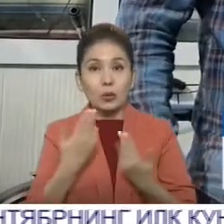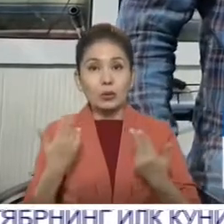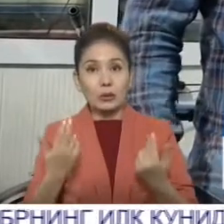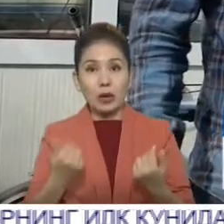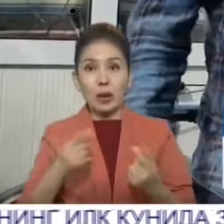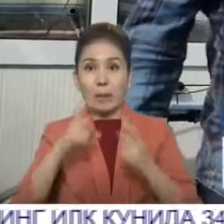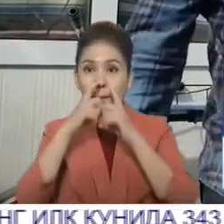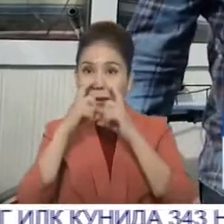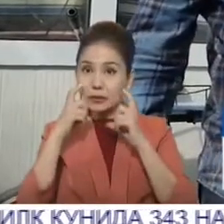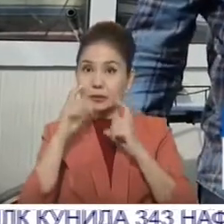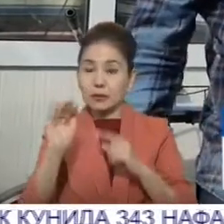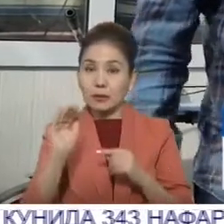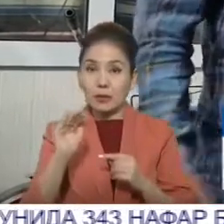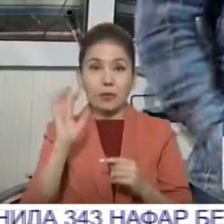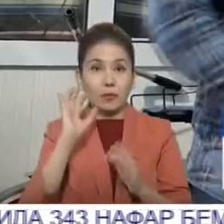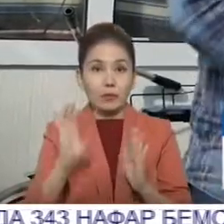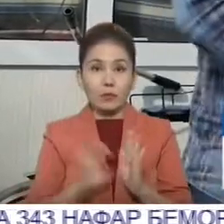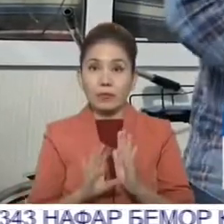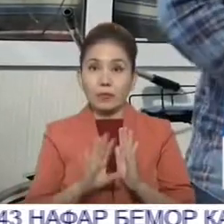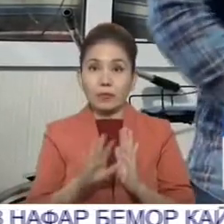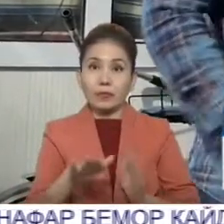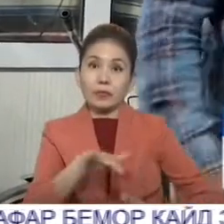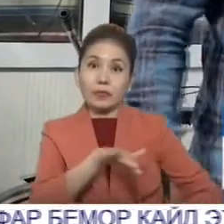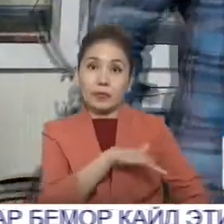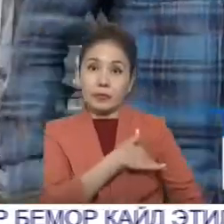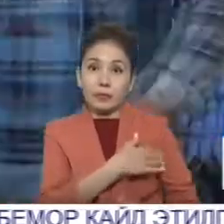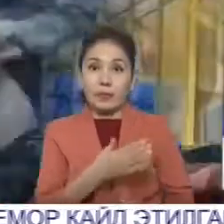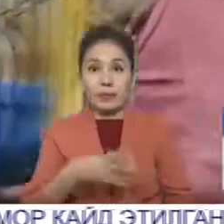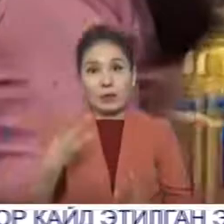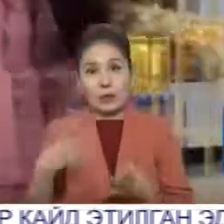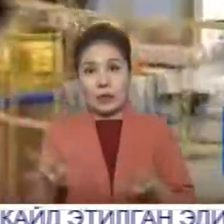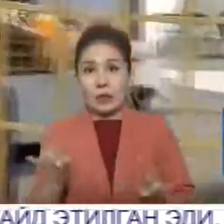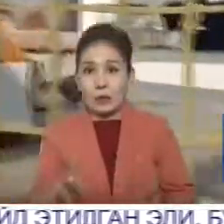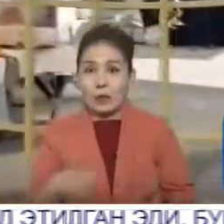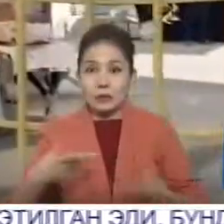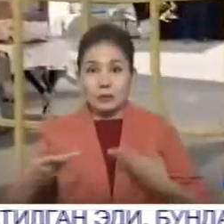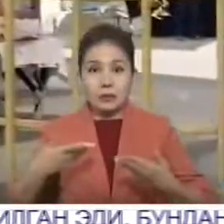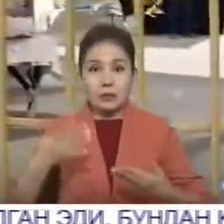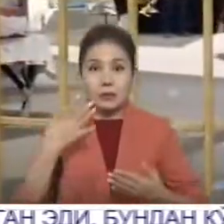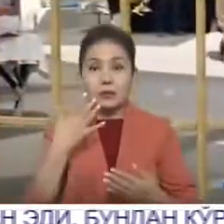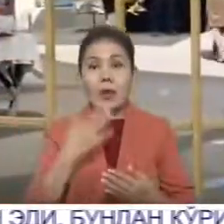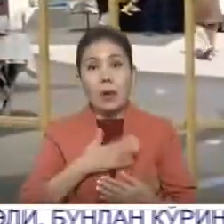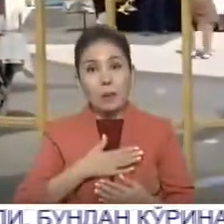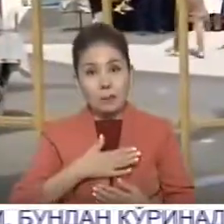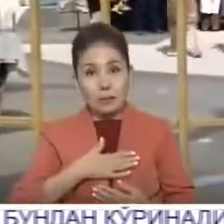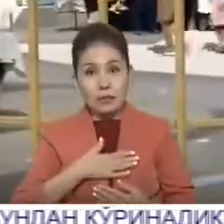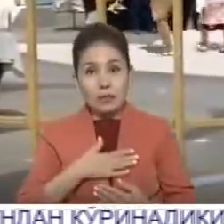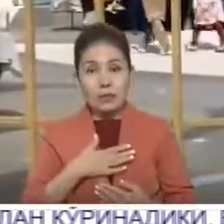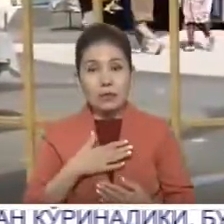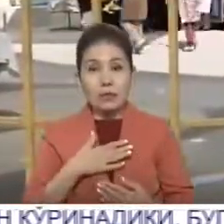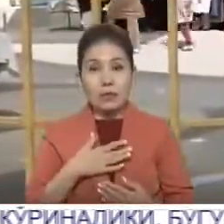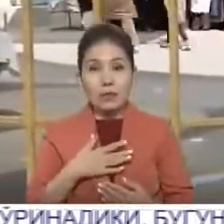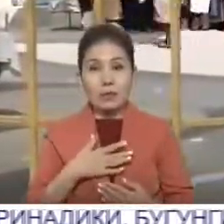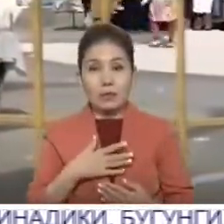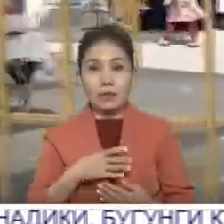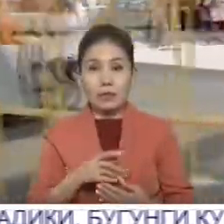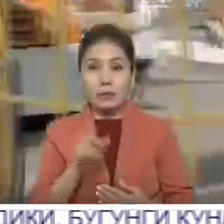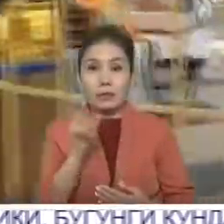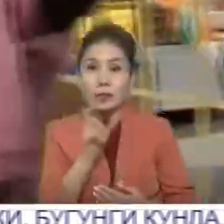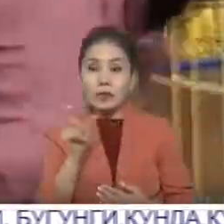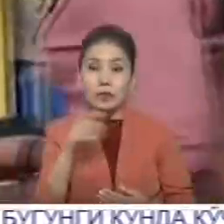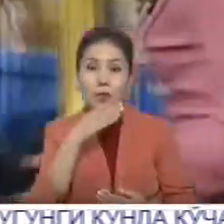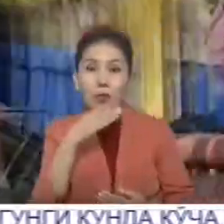маска тақсик, тақмаяпти. Истимасини ўлчаймансиз, ҳа, қочиб ўзим яхшиман. Энди бизни нима деди, алик? Инсон омилиди.